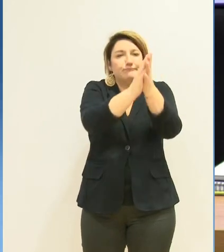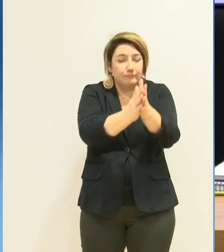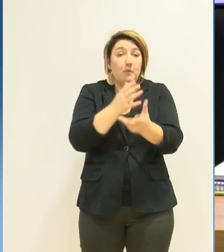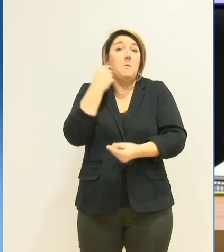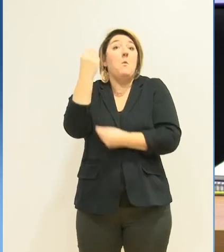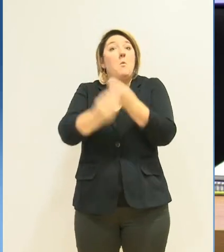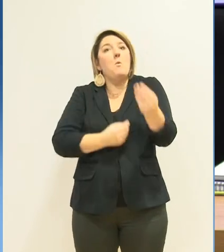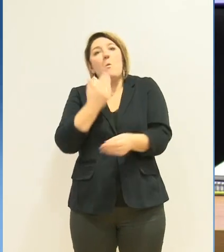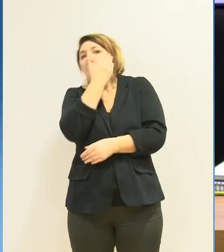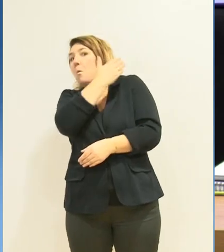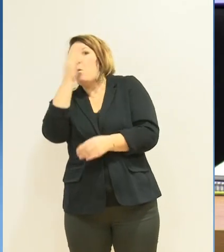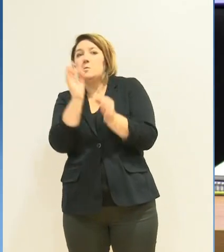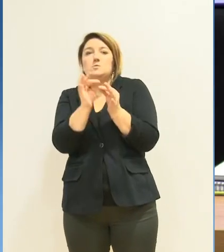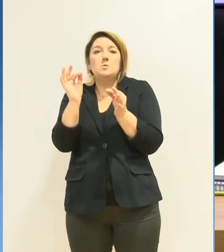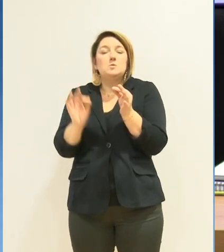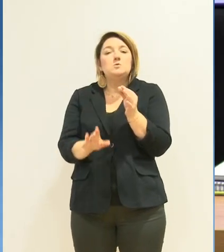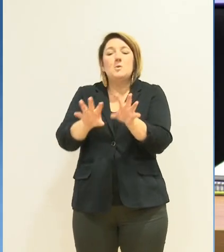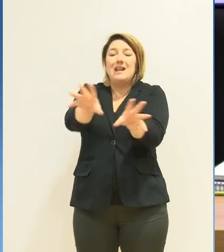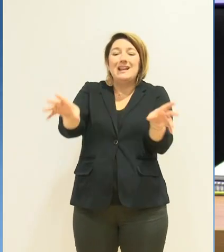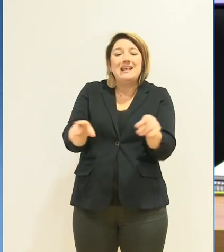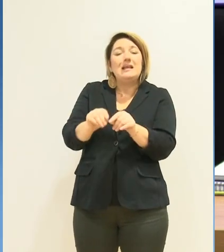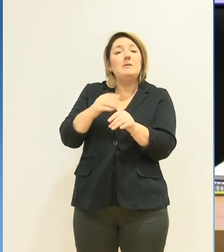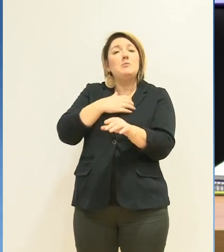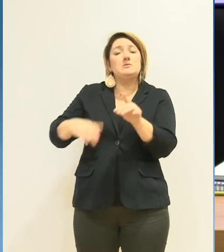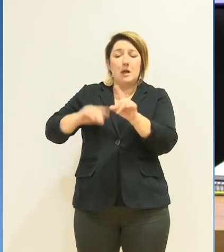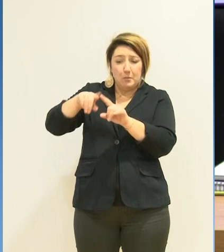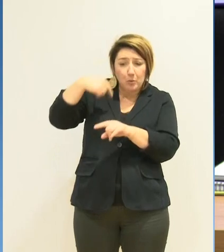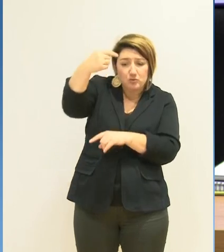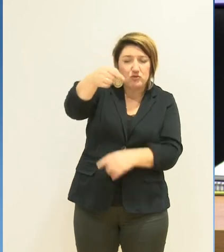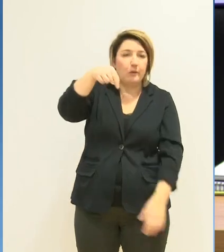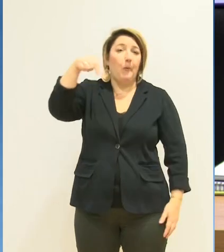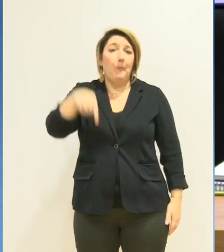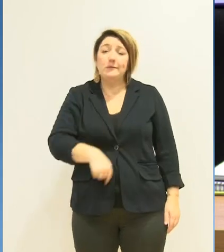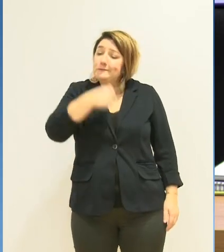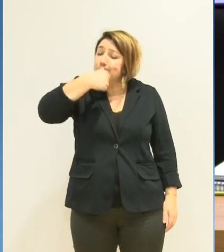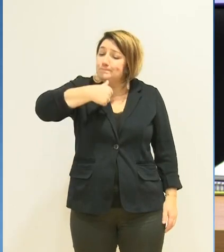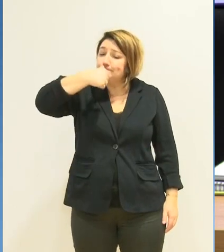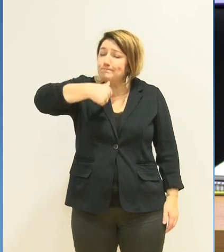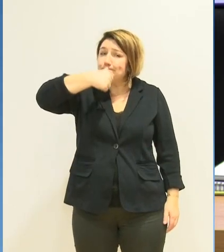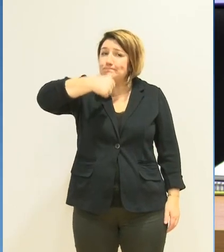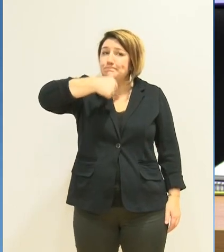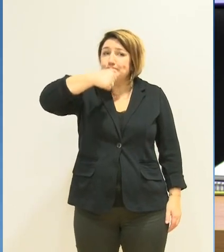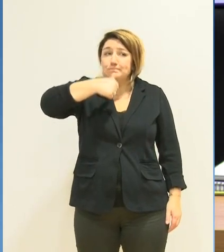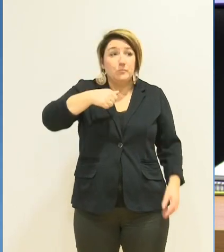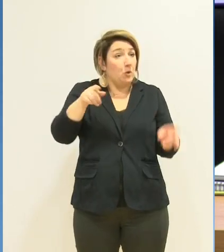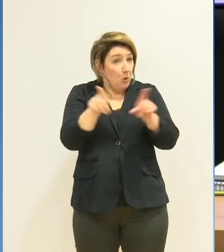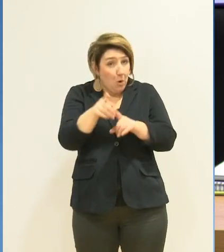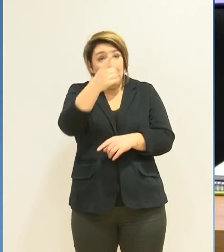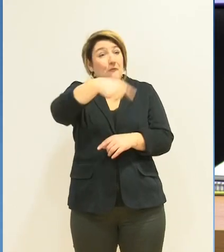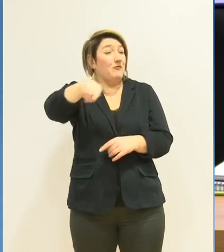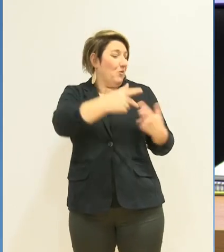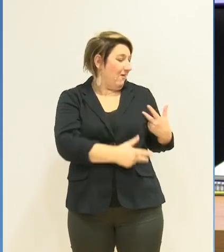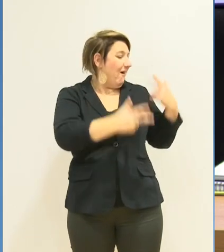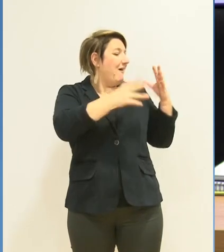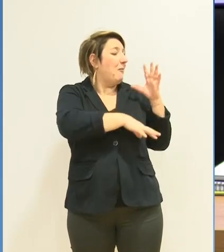prochaine municipalité sera condamné à mettre en place comme vous l'avez fait au cours de ce